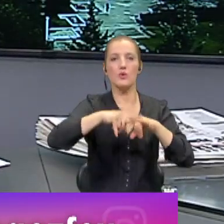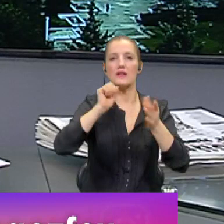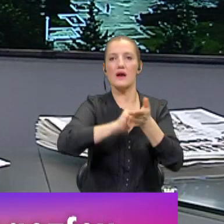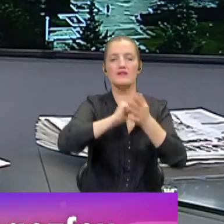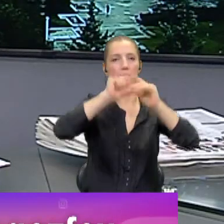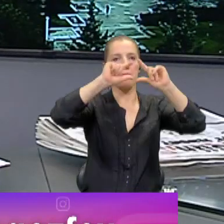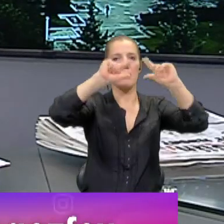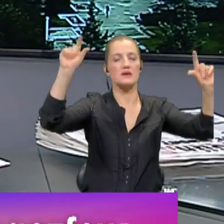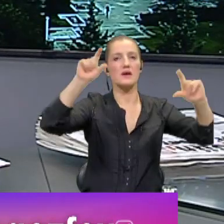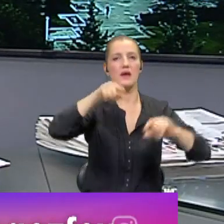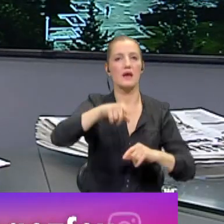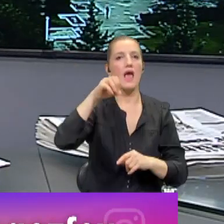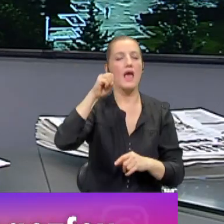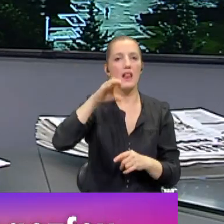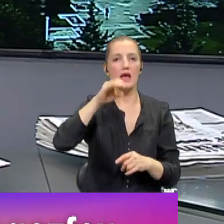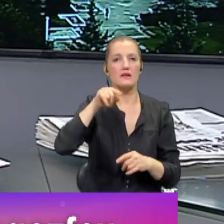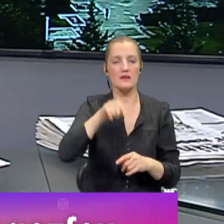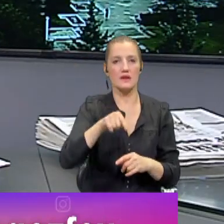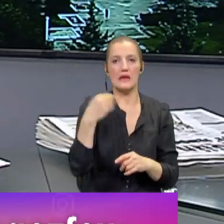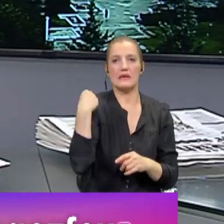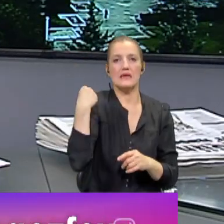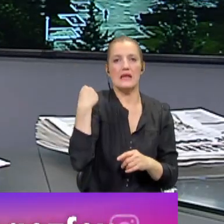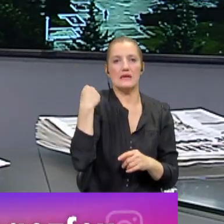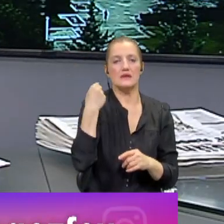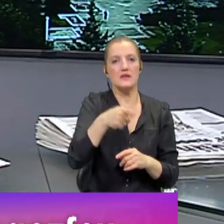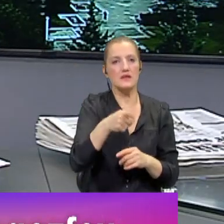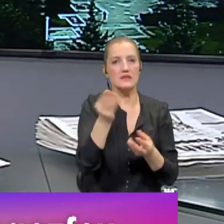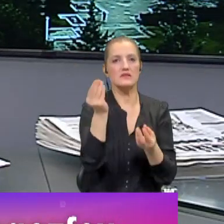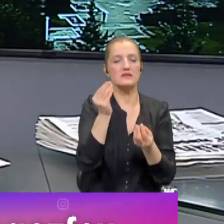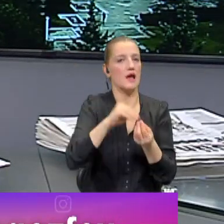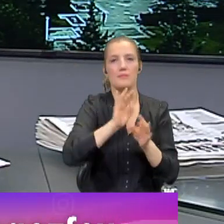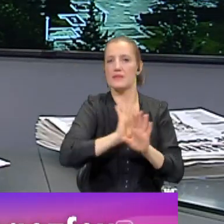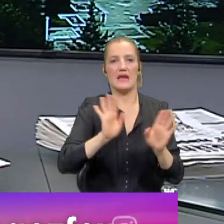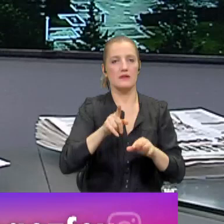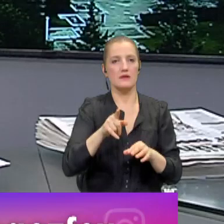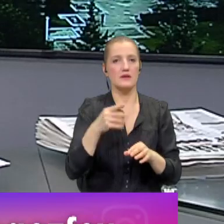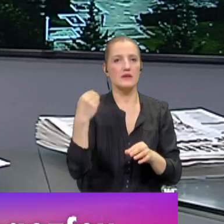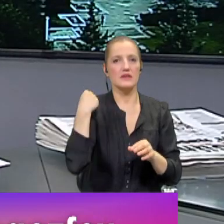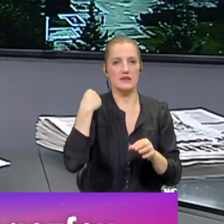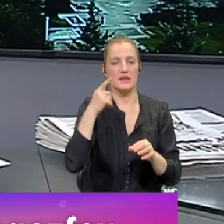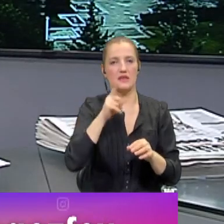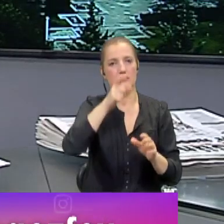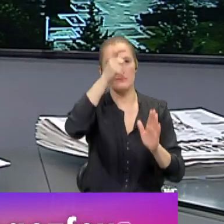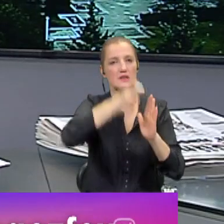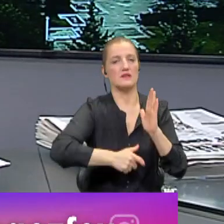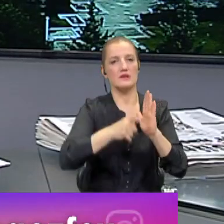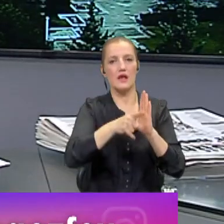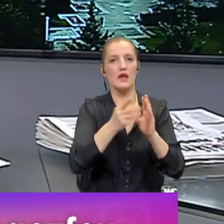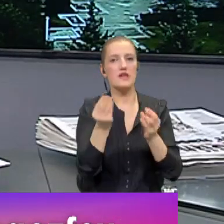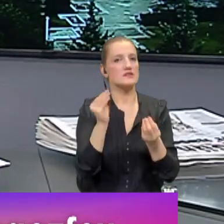manşet ip elektrikte yeni tarife Hani zaman falan değil yeni bir tarifeye geçtik